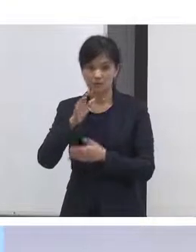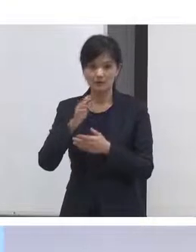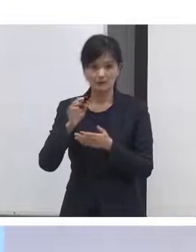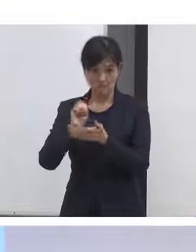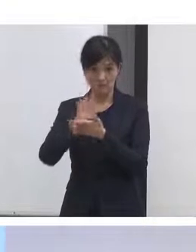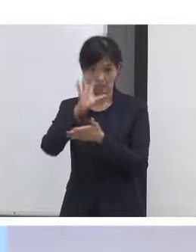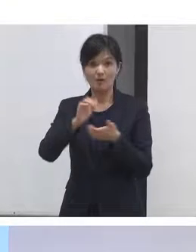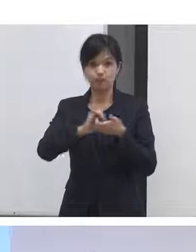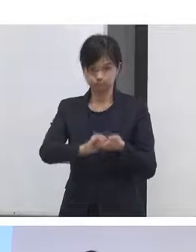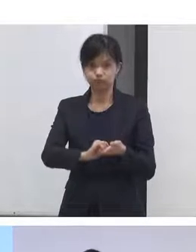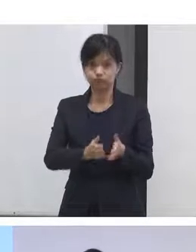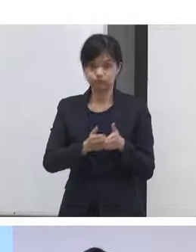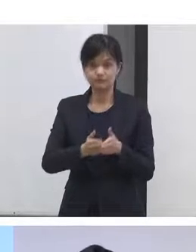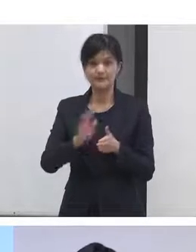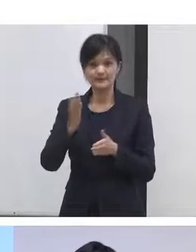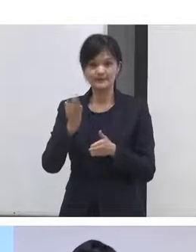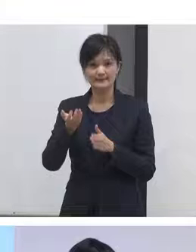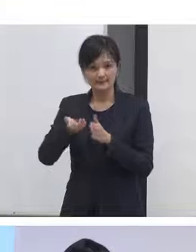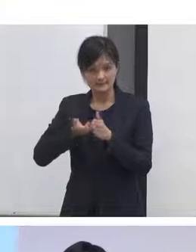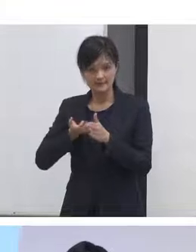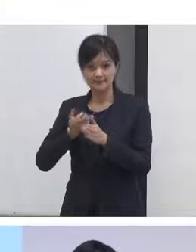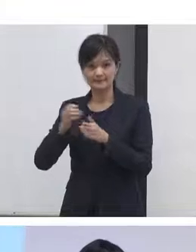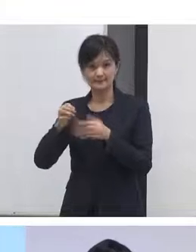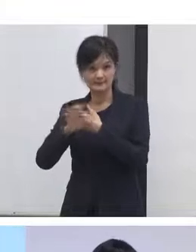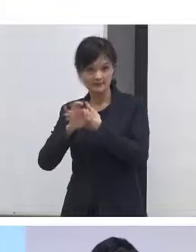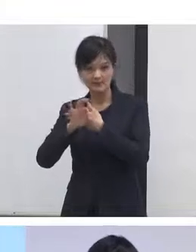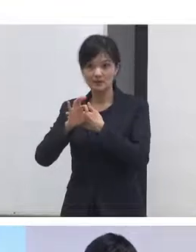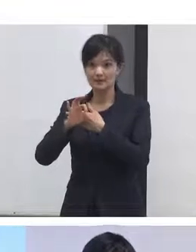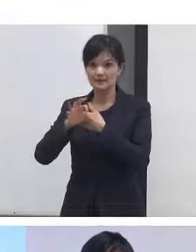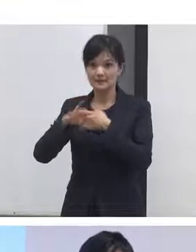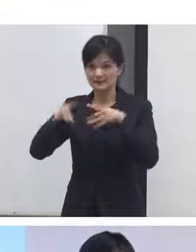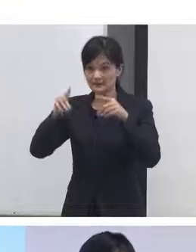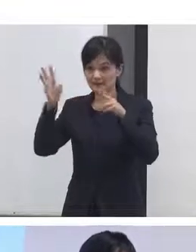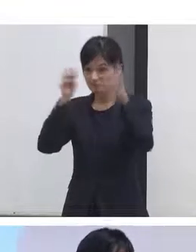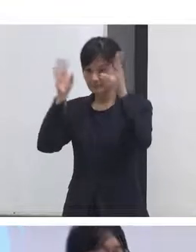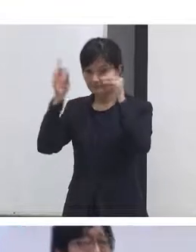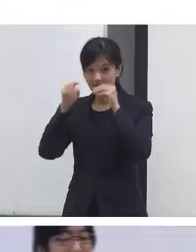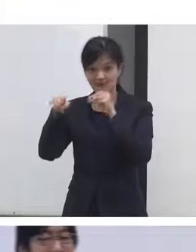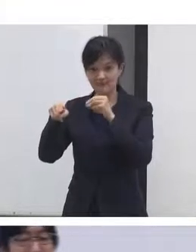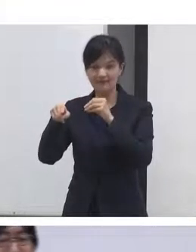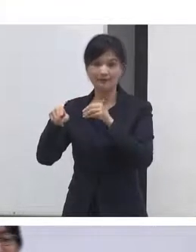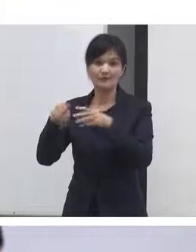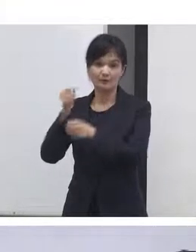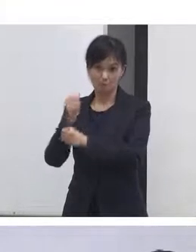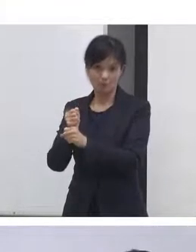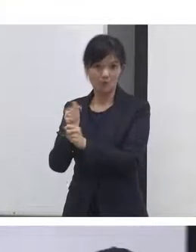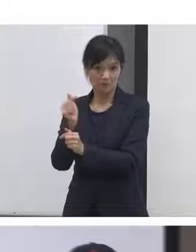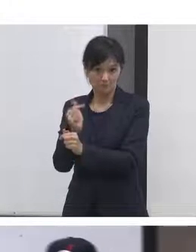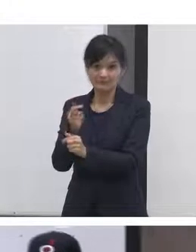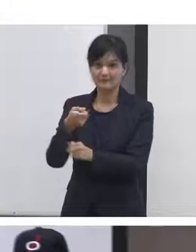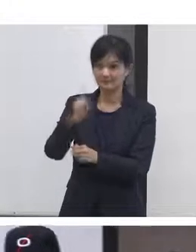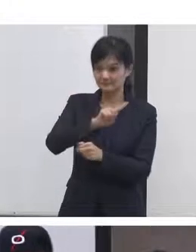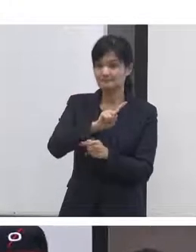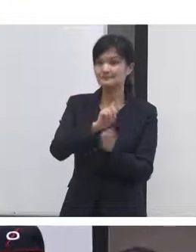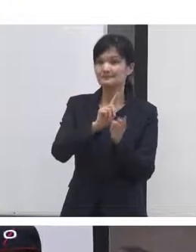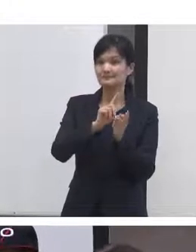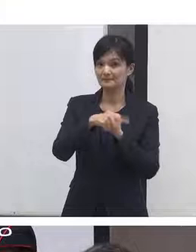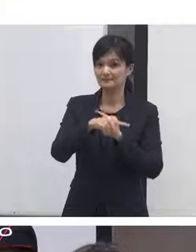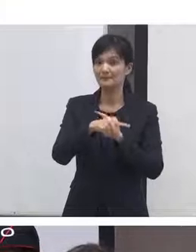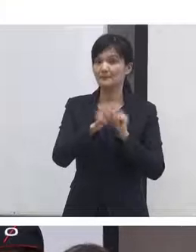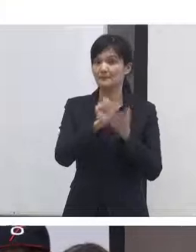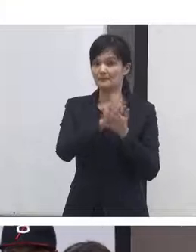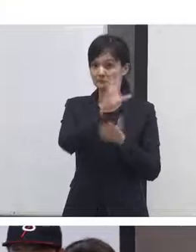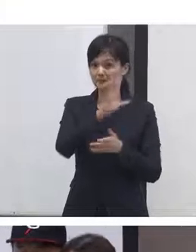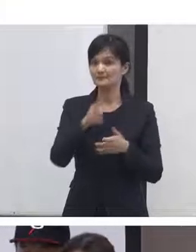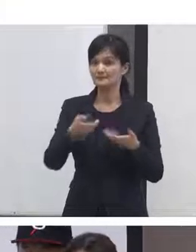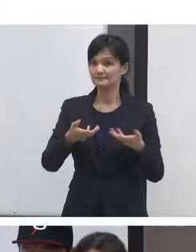定要做，但是你或许可以试着学习从资料变成报告这件事情。 好， 那谢谢 Ronnie， 那针对我们刚才那个分享也